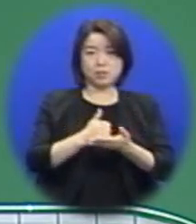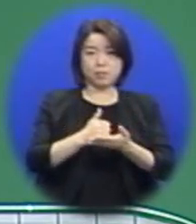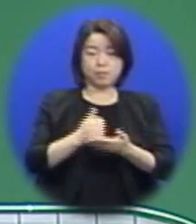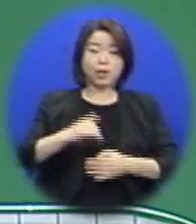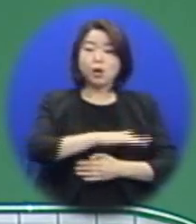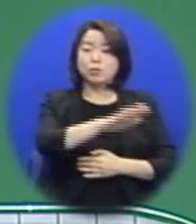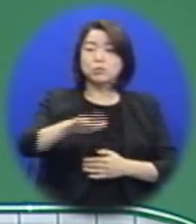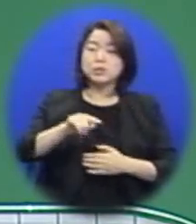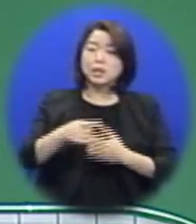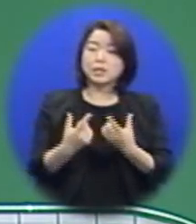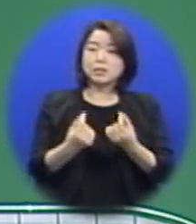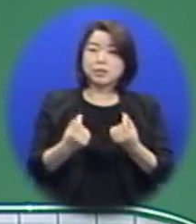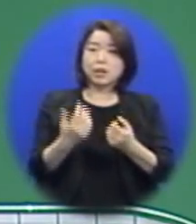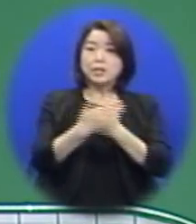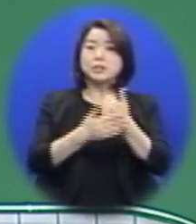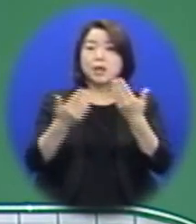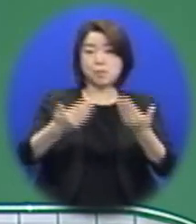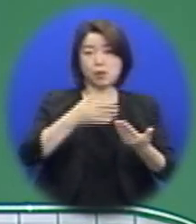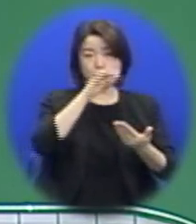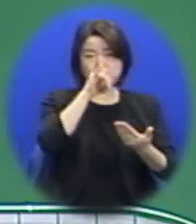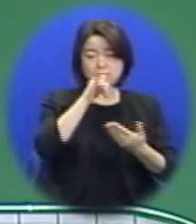은혜를 받잖아요.